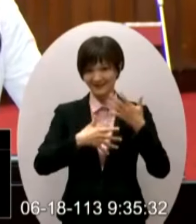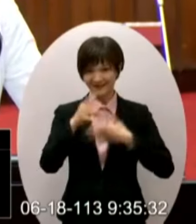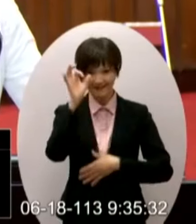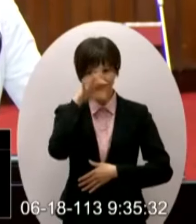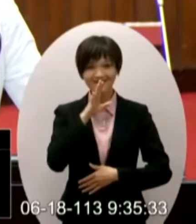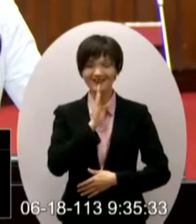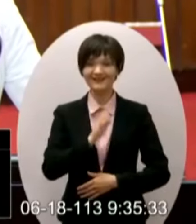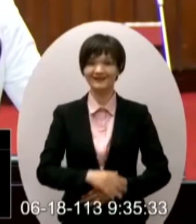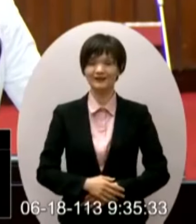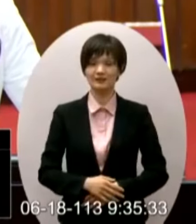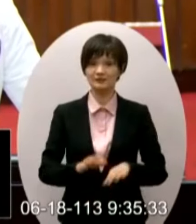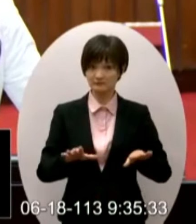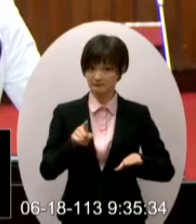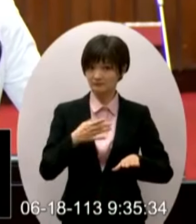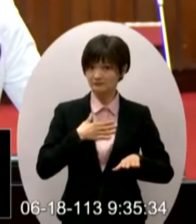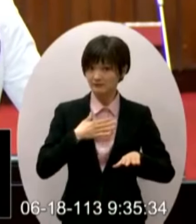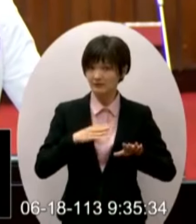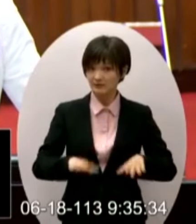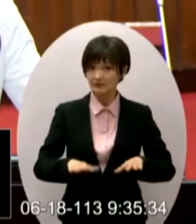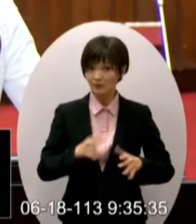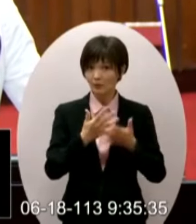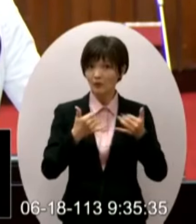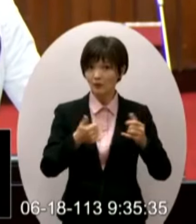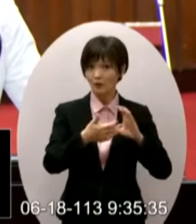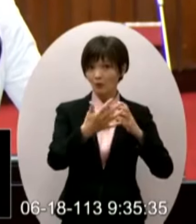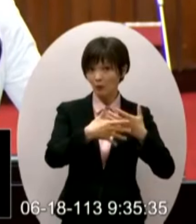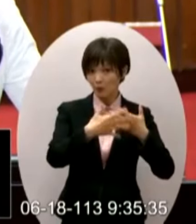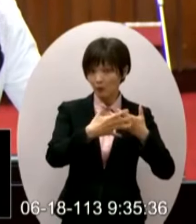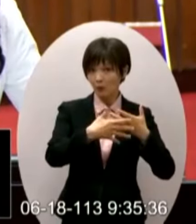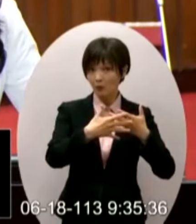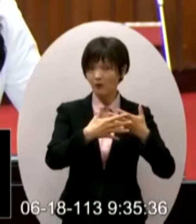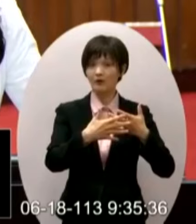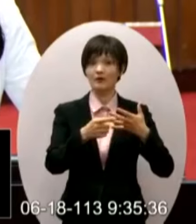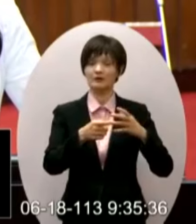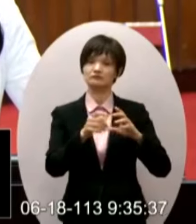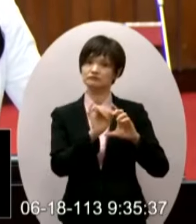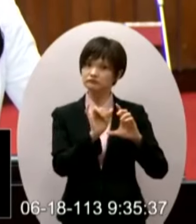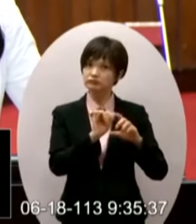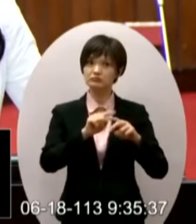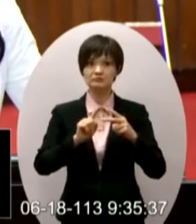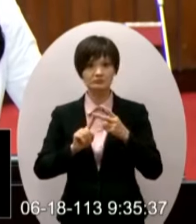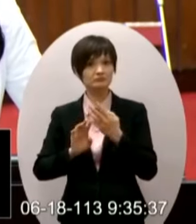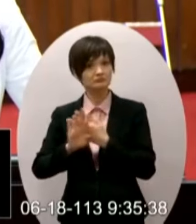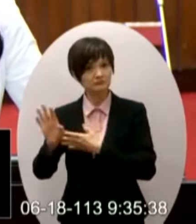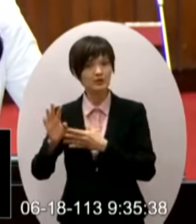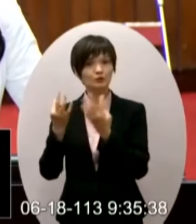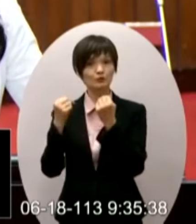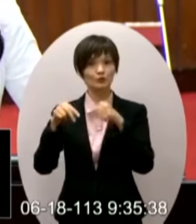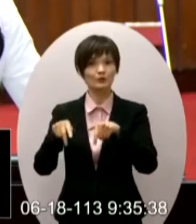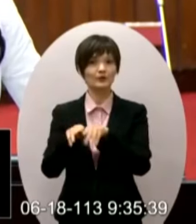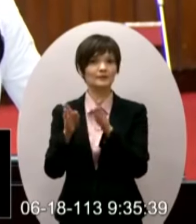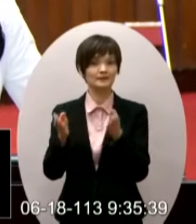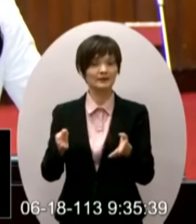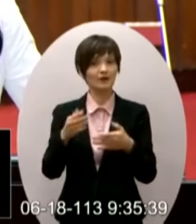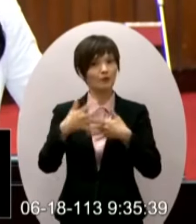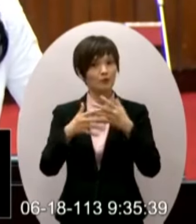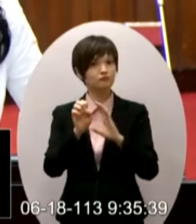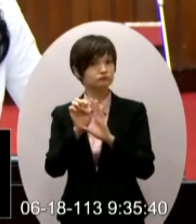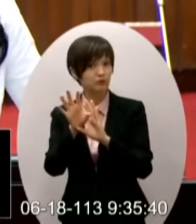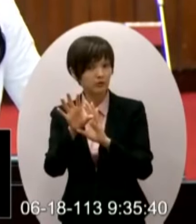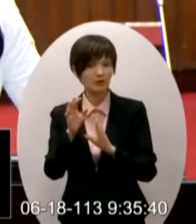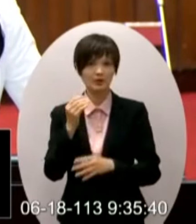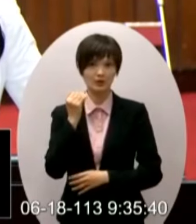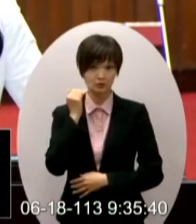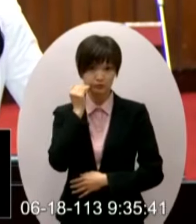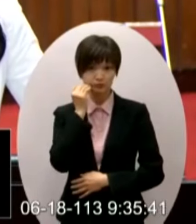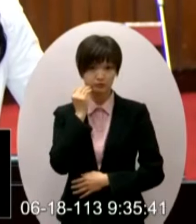道这个现在我们在网络上的网红，不论是透过这个 YouTube 啊，或者是其他的这个数位平台，他们如果有